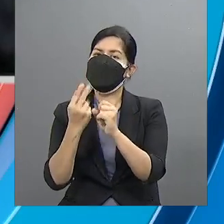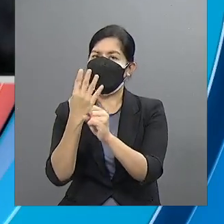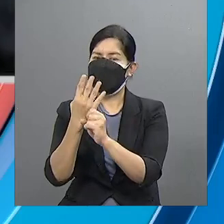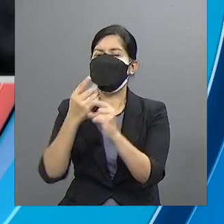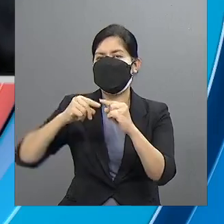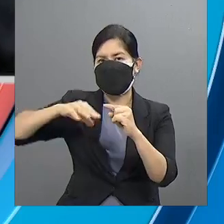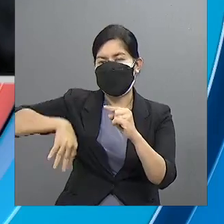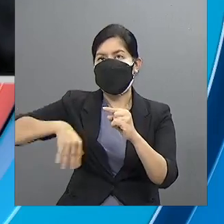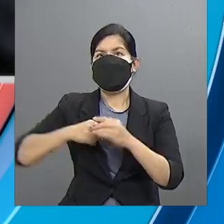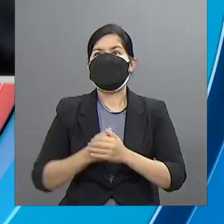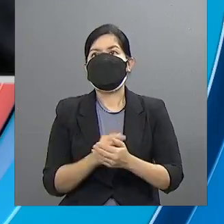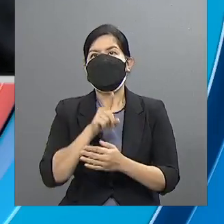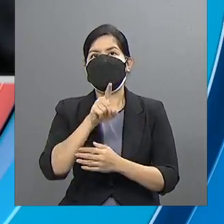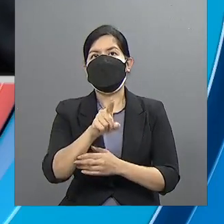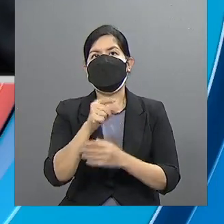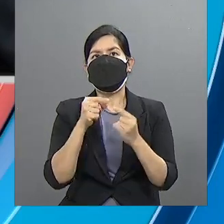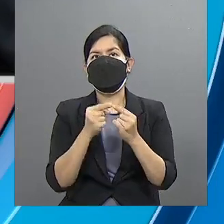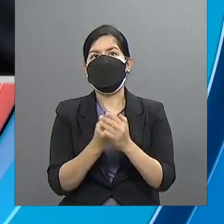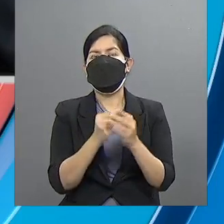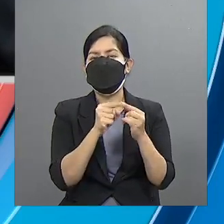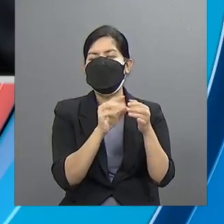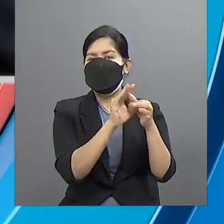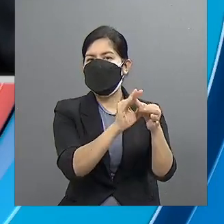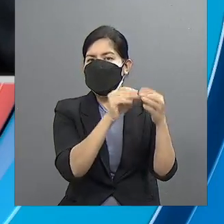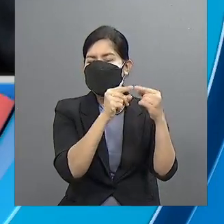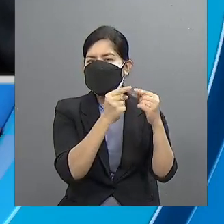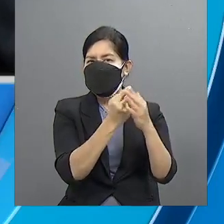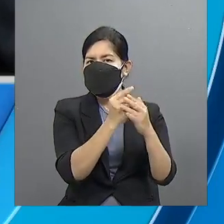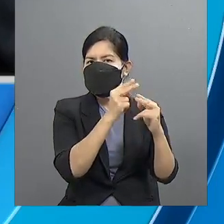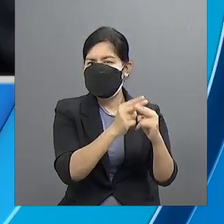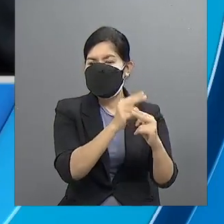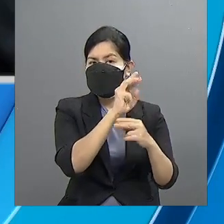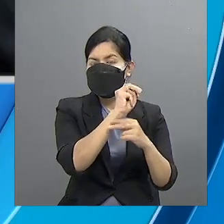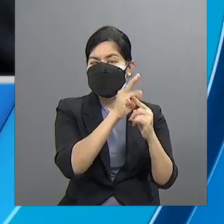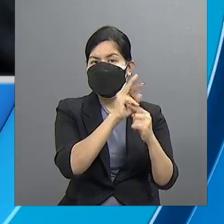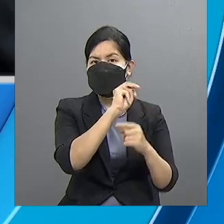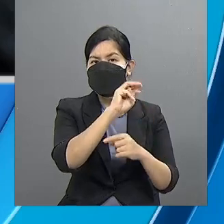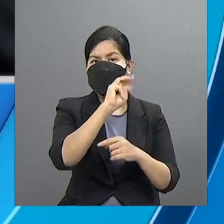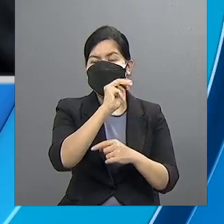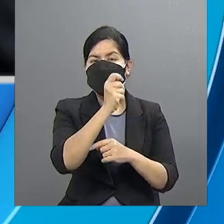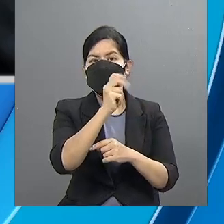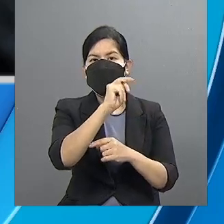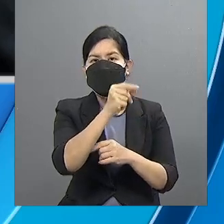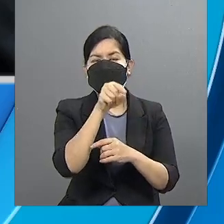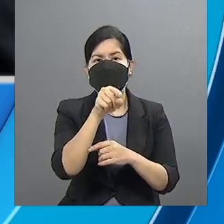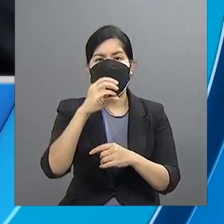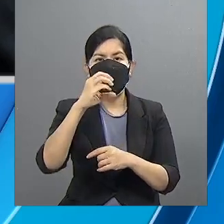ที่เป็นในส่วนของเว็บไซต์mumong.com ตอนนั้นนะคะคนที่สนใจเขาสามารถมาทำอะไรได้บ้างในพื้นที่ตรงนี้ค